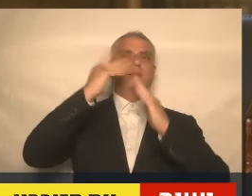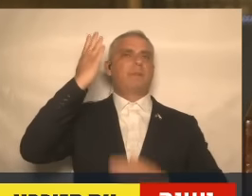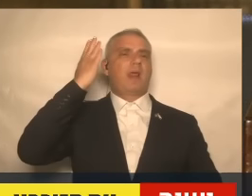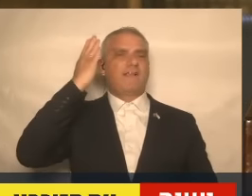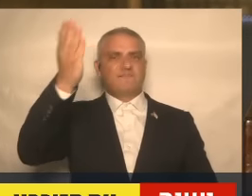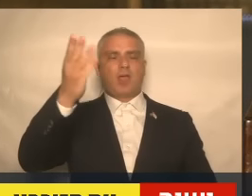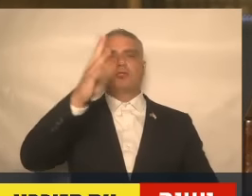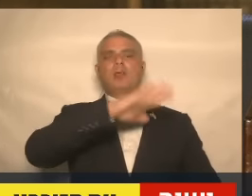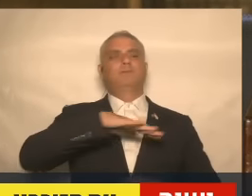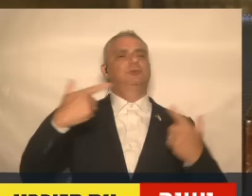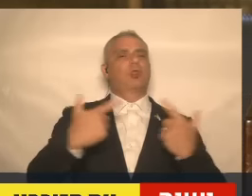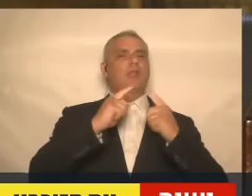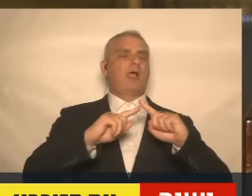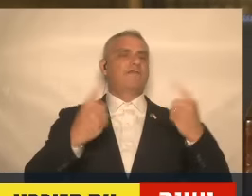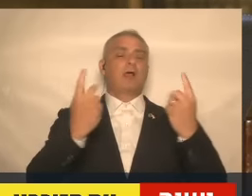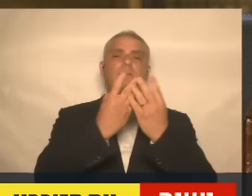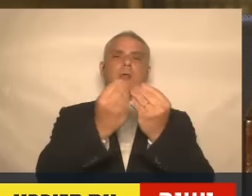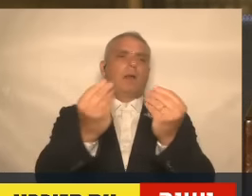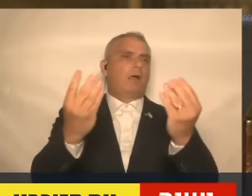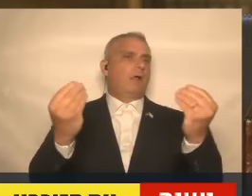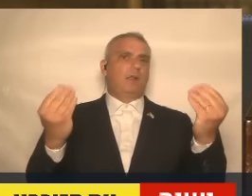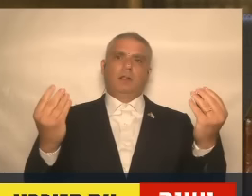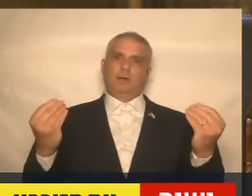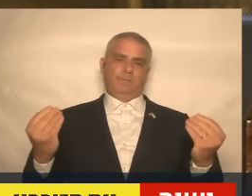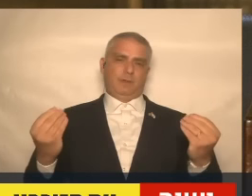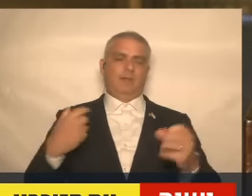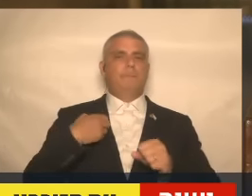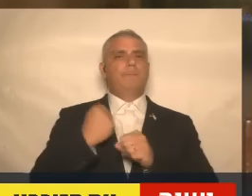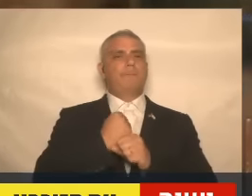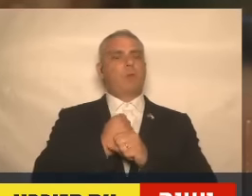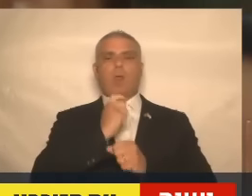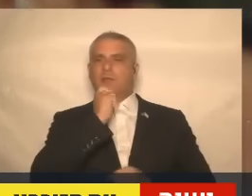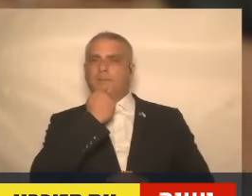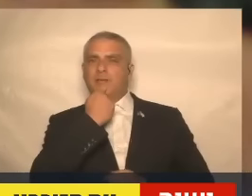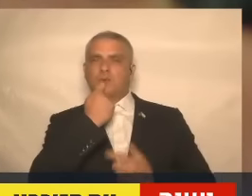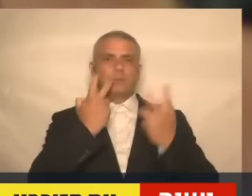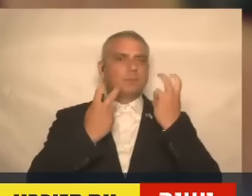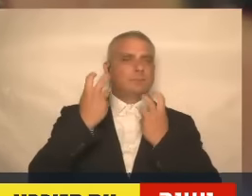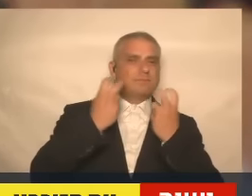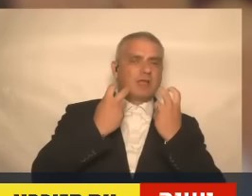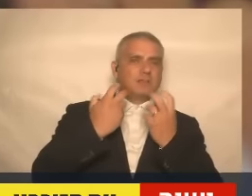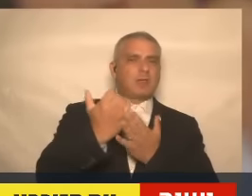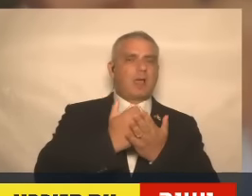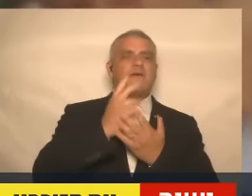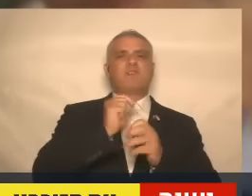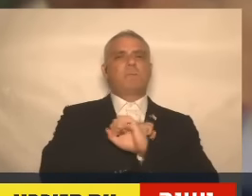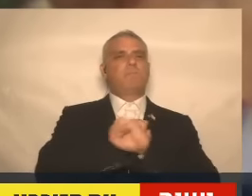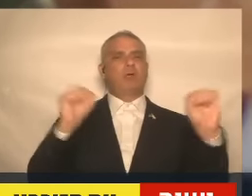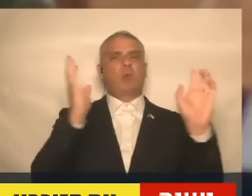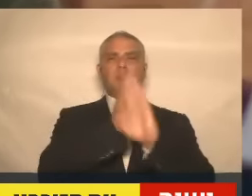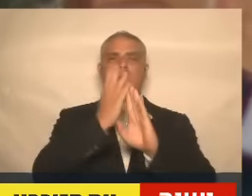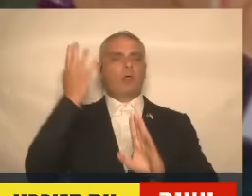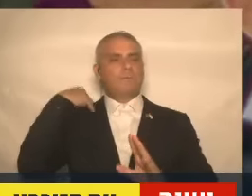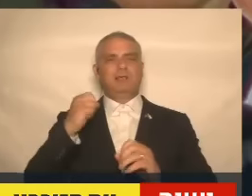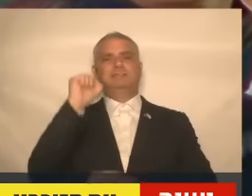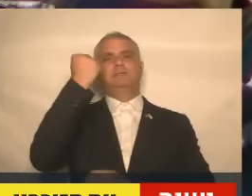בבינג'בל, בשדות הקרב האחרים, הרבים מספור, בפעולות ביון ומודיעין ובפיגועי הטרור מאז